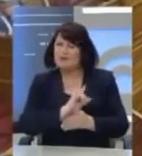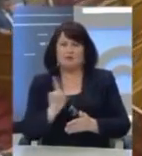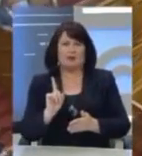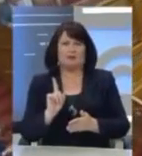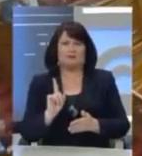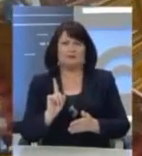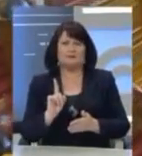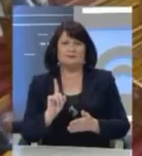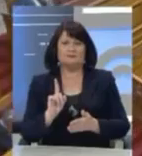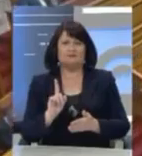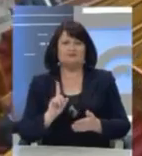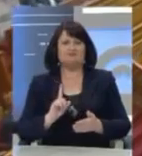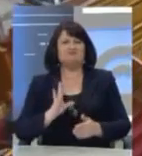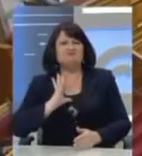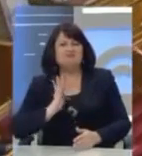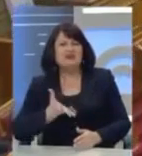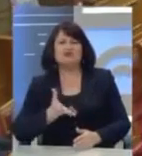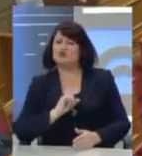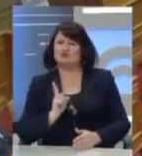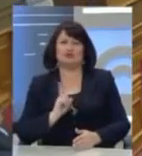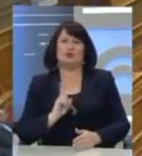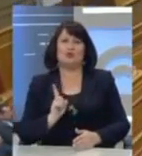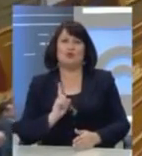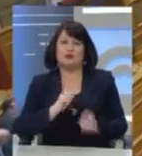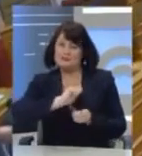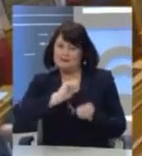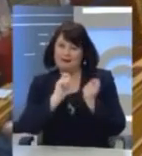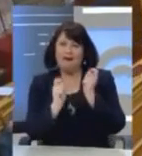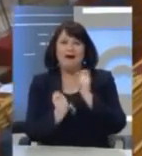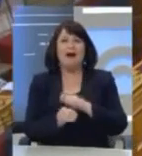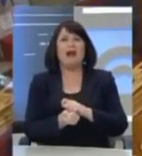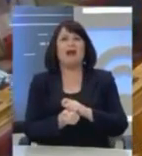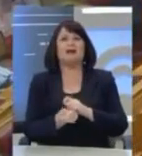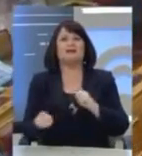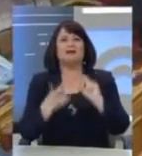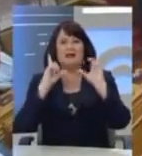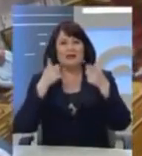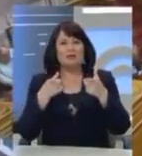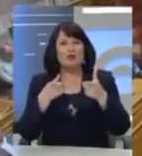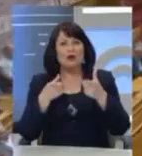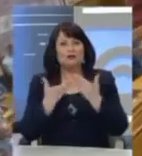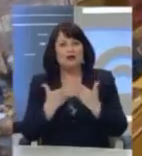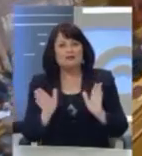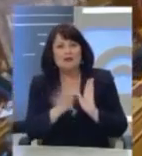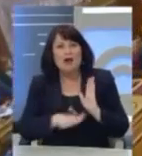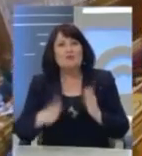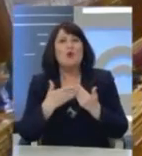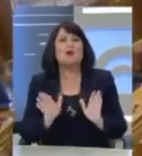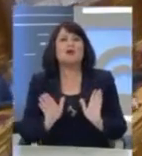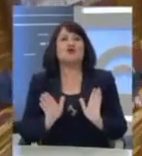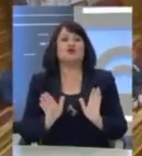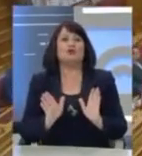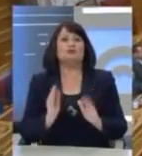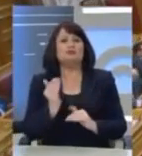κατάλοιπα μυσαλλοδοξίας και να αναπροσανατολίσει το κόμμα Εθνικού Ακροατηρίου πέρα και